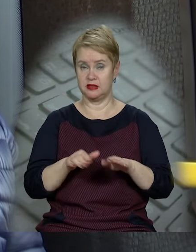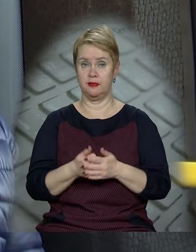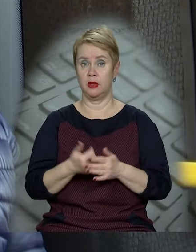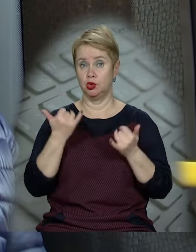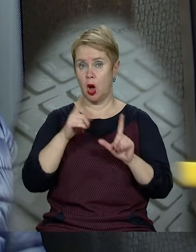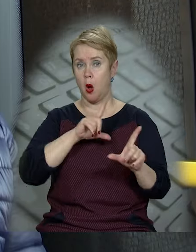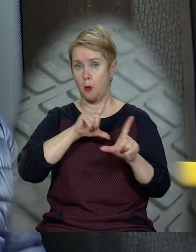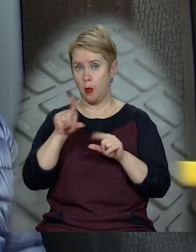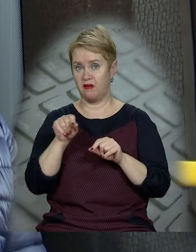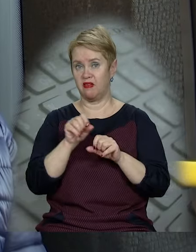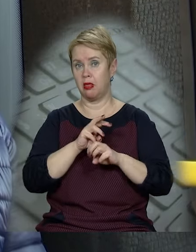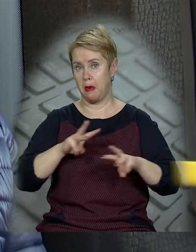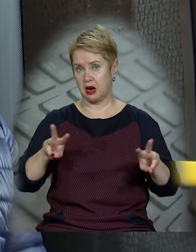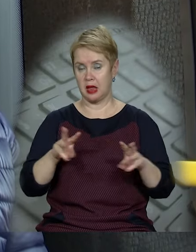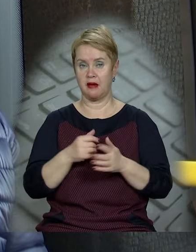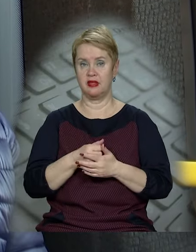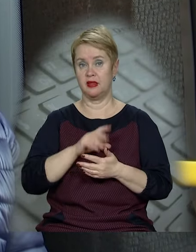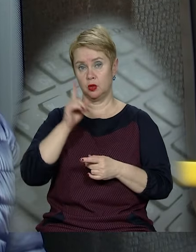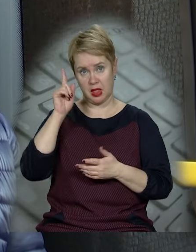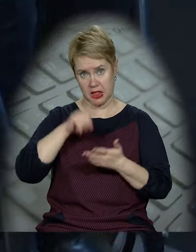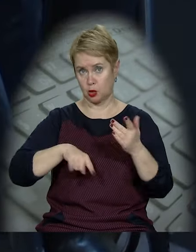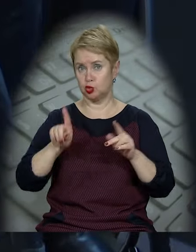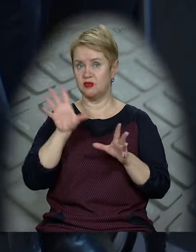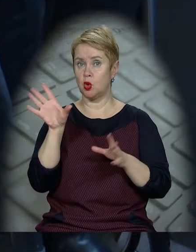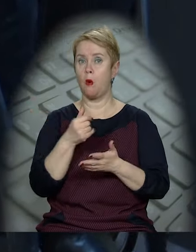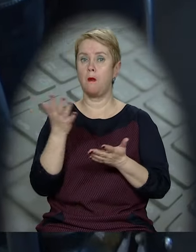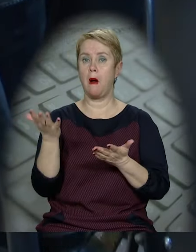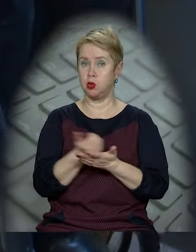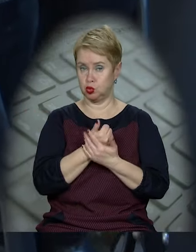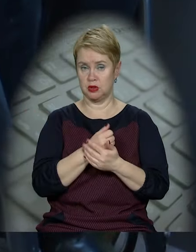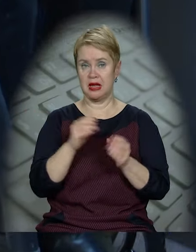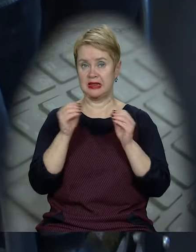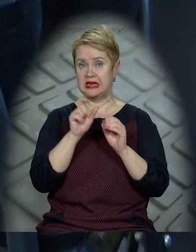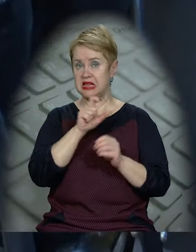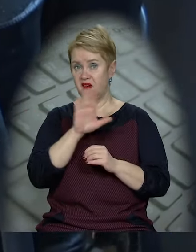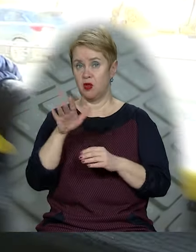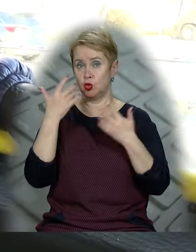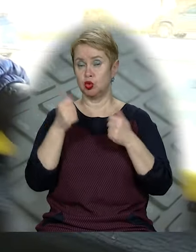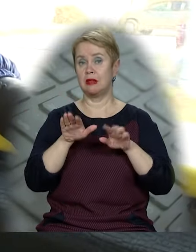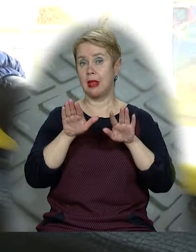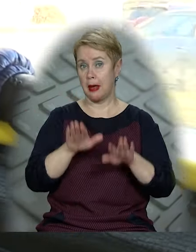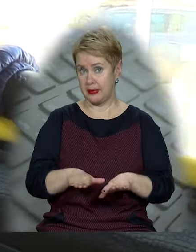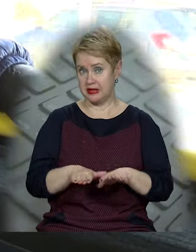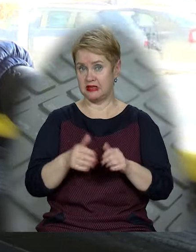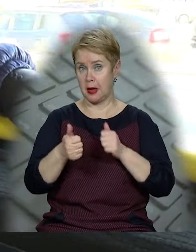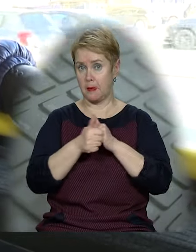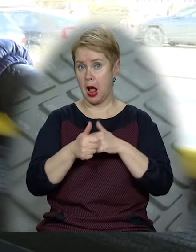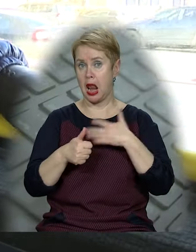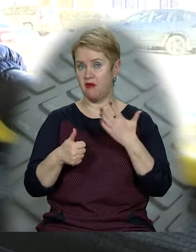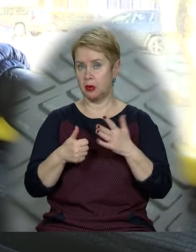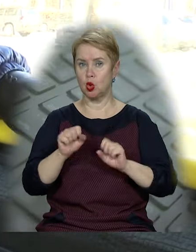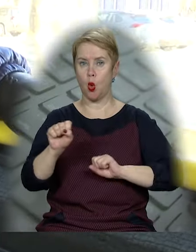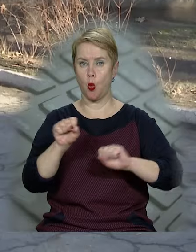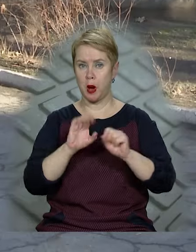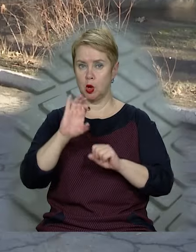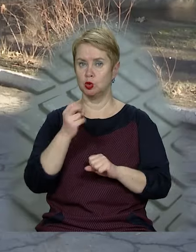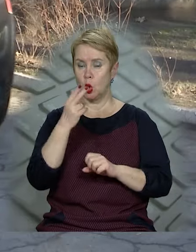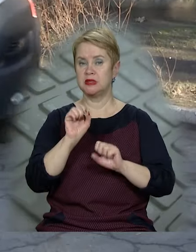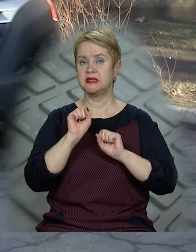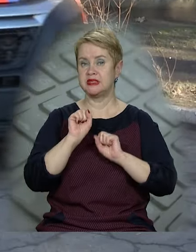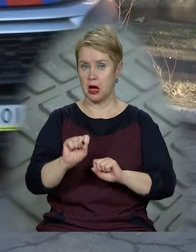час поїдемо в департамент, надіюсь, там все вийде. За 10 хвилин Юлія вже на місці, біля лівобережного управління